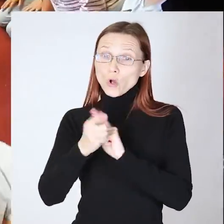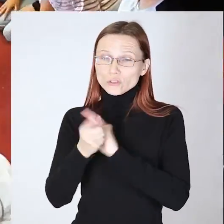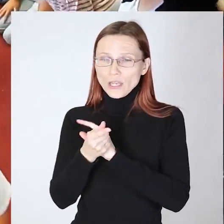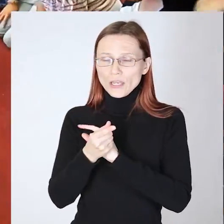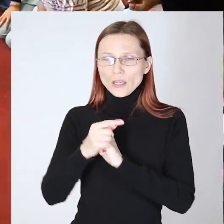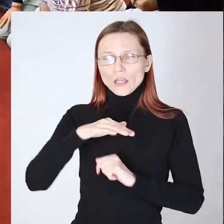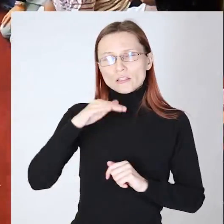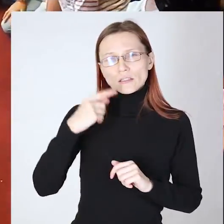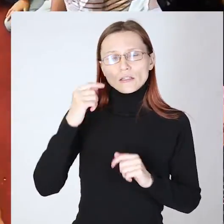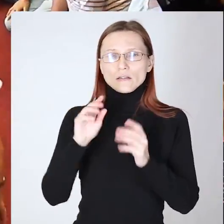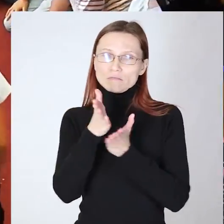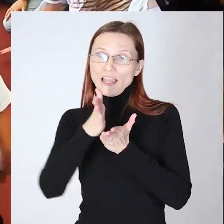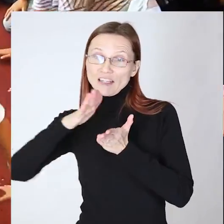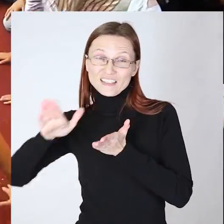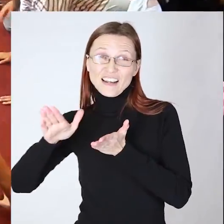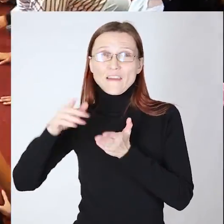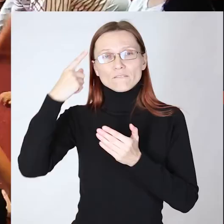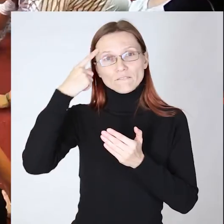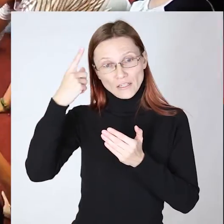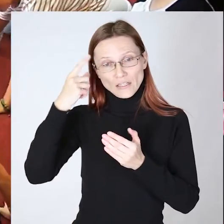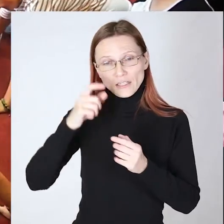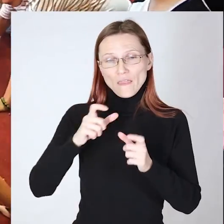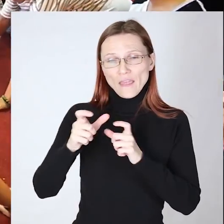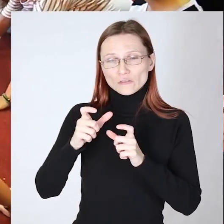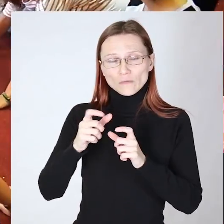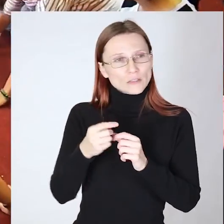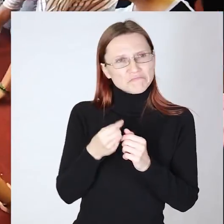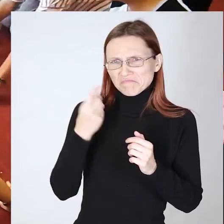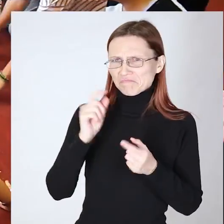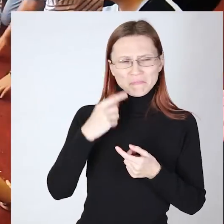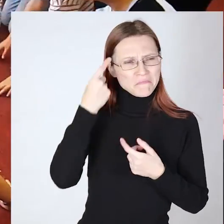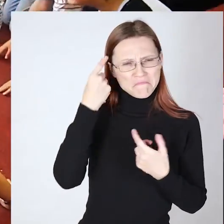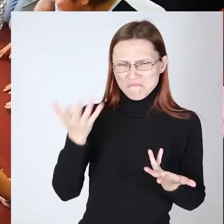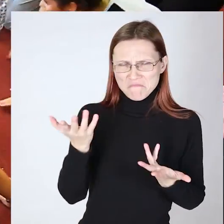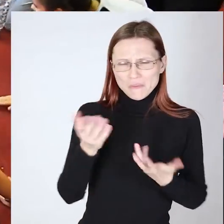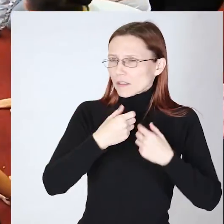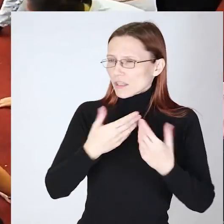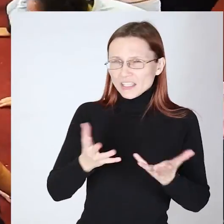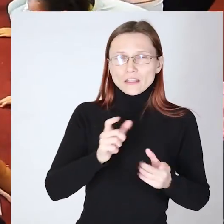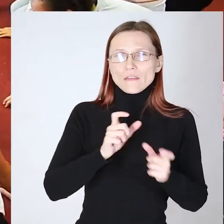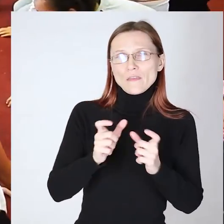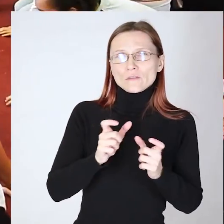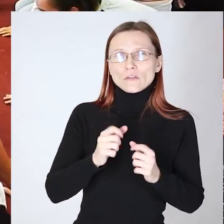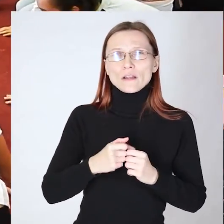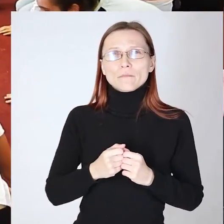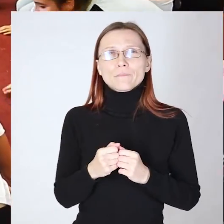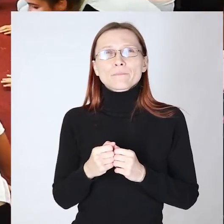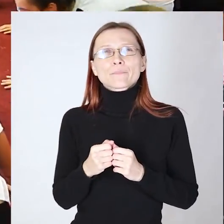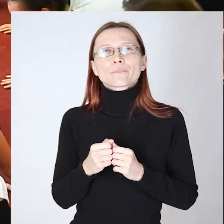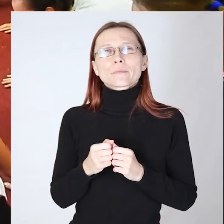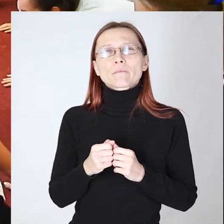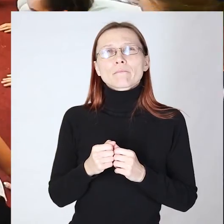nevedia tancovať. Alebo teda takí, ktorí sú profesionálnejšie a takí, ktorí nikdy netancovali. Účastníci